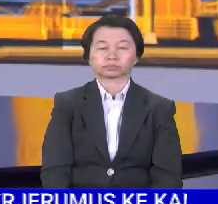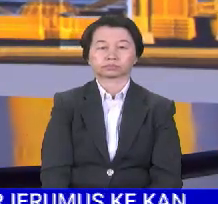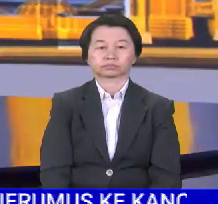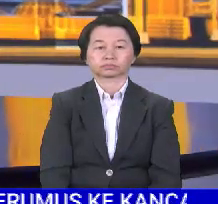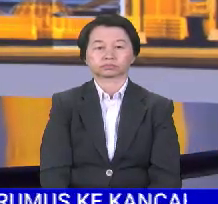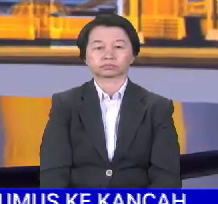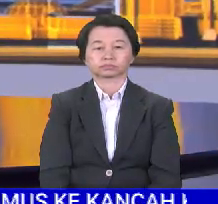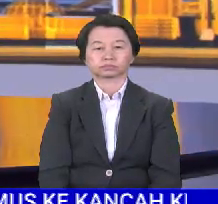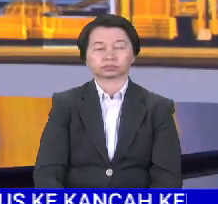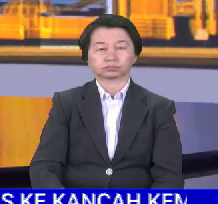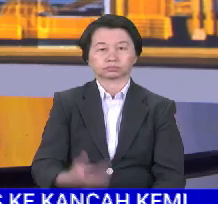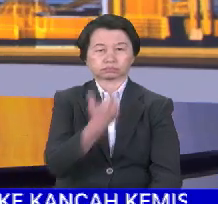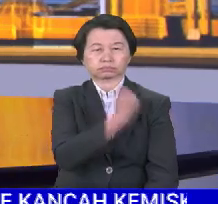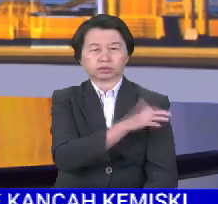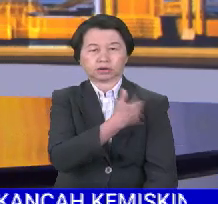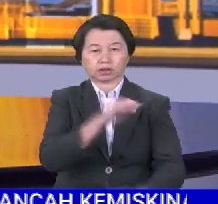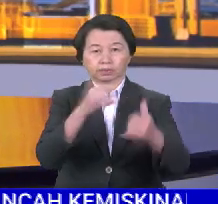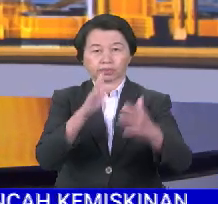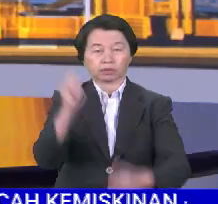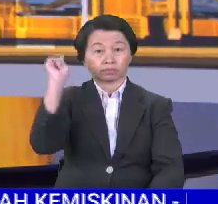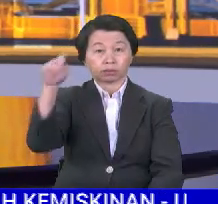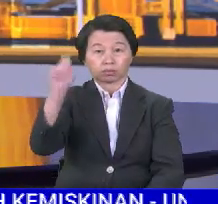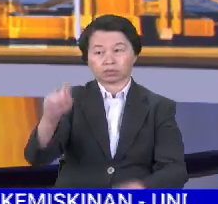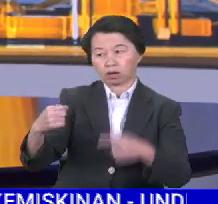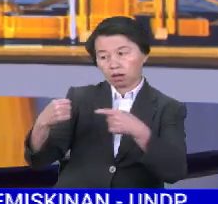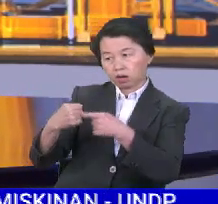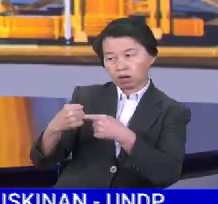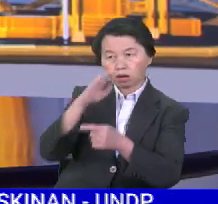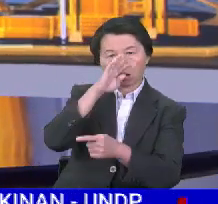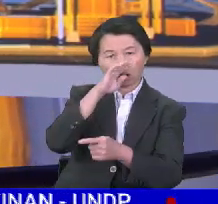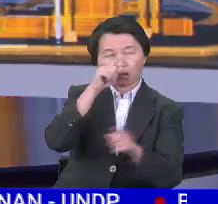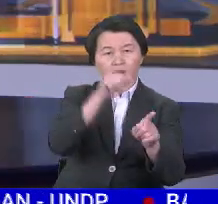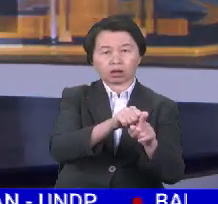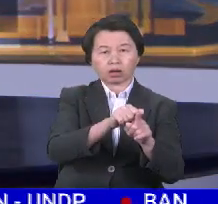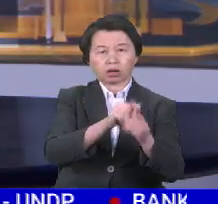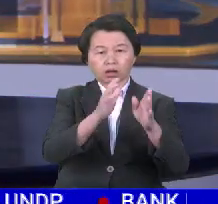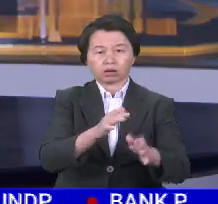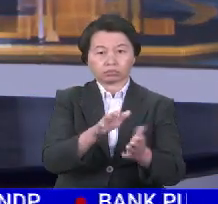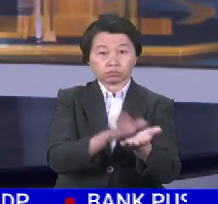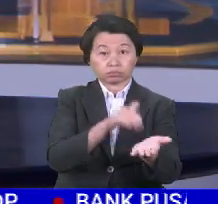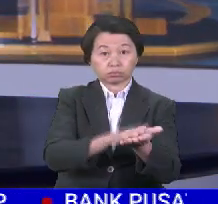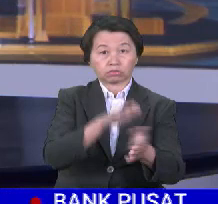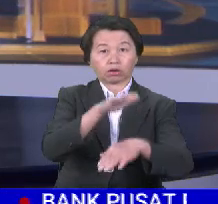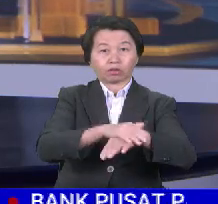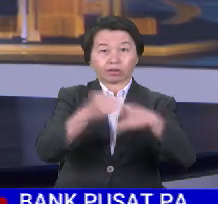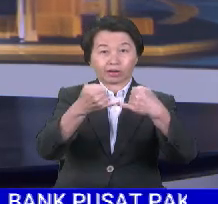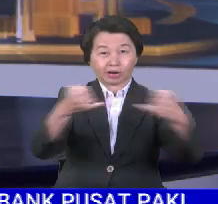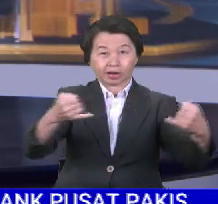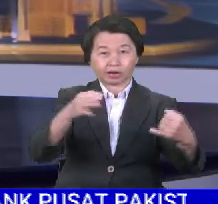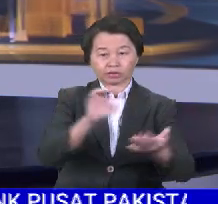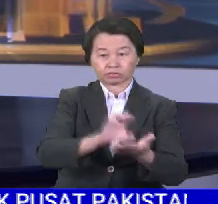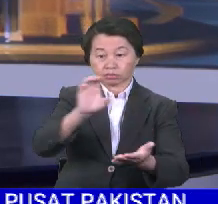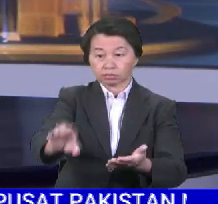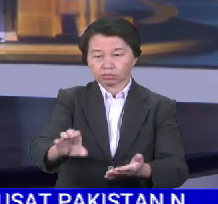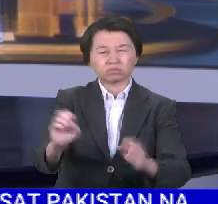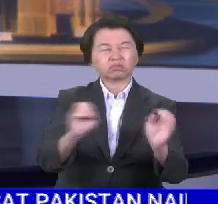Baik, bekas pemain badminton kebangsaan didakwa atas dua tuduhan menipu individu untuk pertaruhan dalam talian dan pelaburan